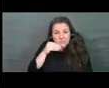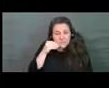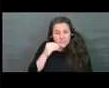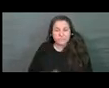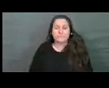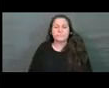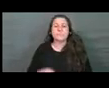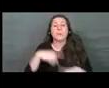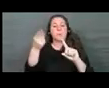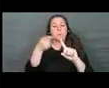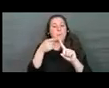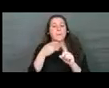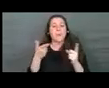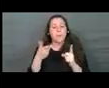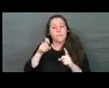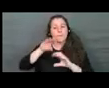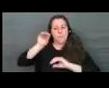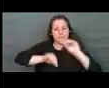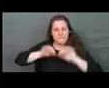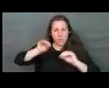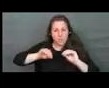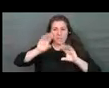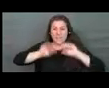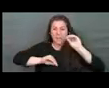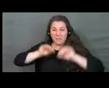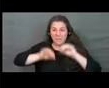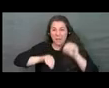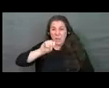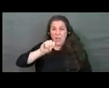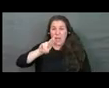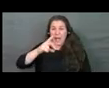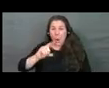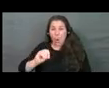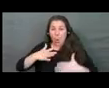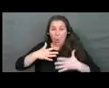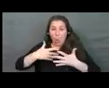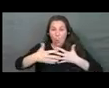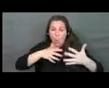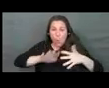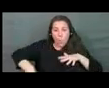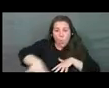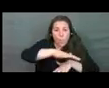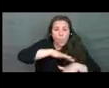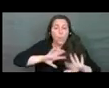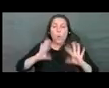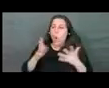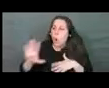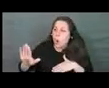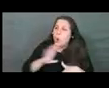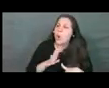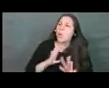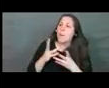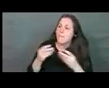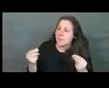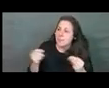à différents égards. Les besoins en ergonomie. Qu'est-ce que tu as comme espace de travail chez toi? Qu'est-ce que tu as comme mobilier, comme équipement? Est-ce